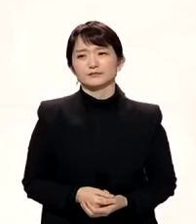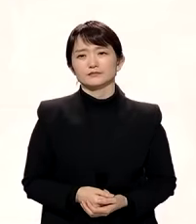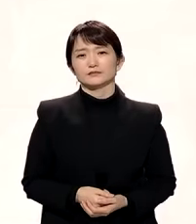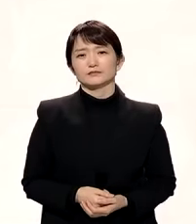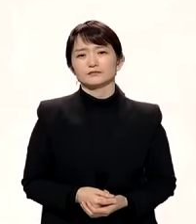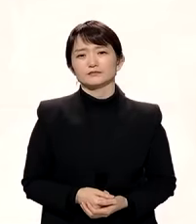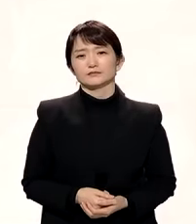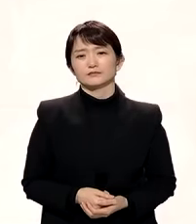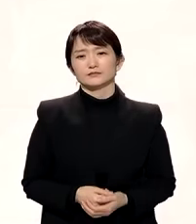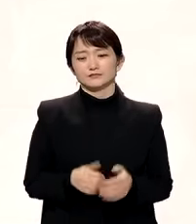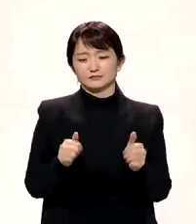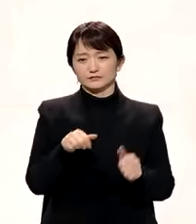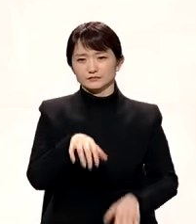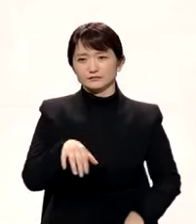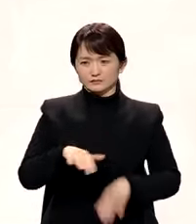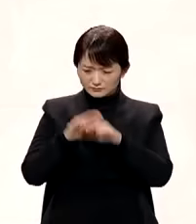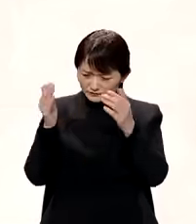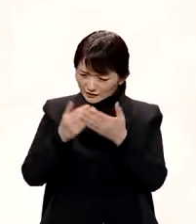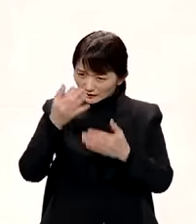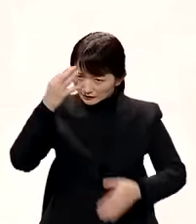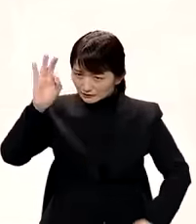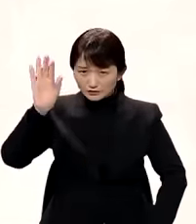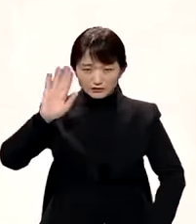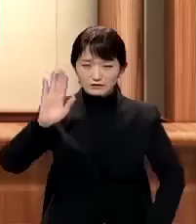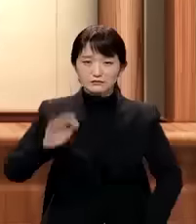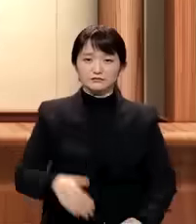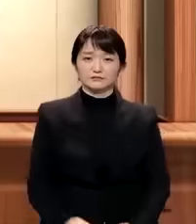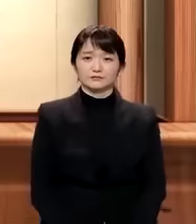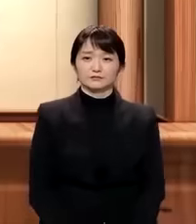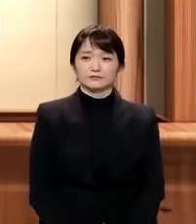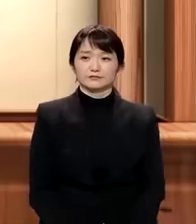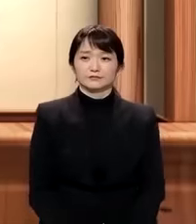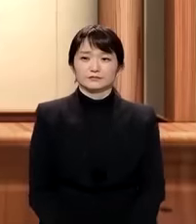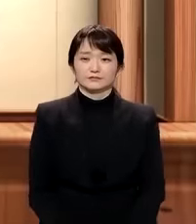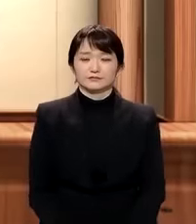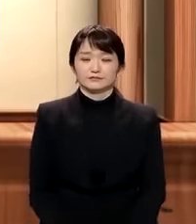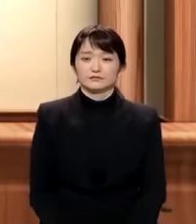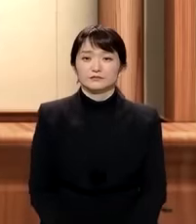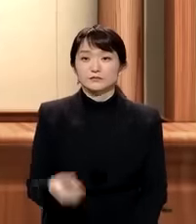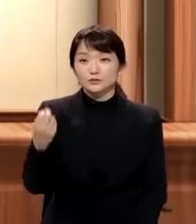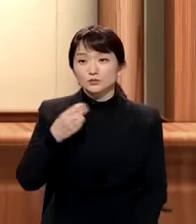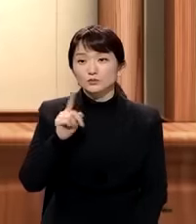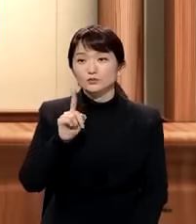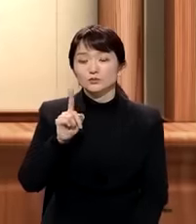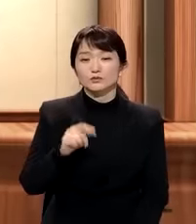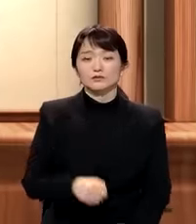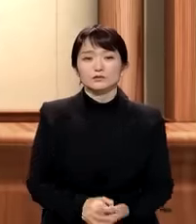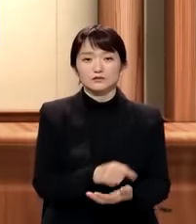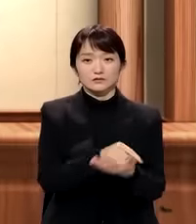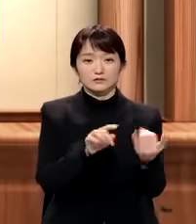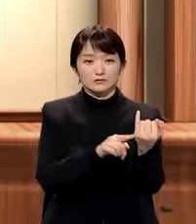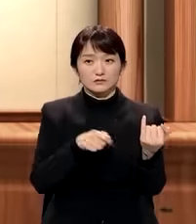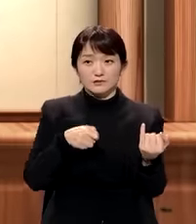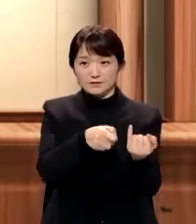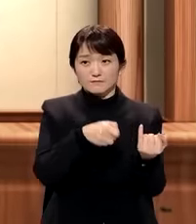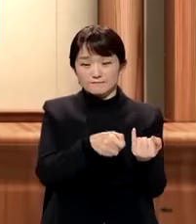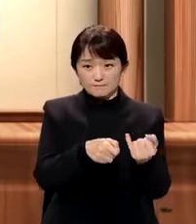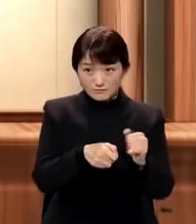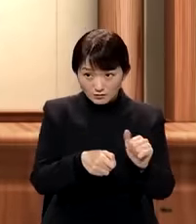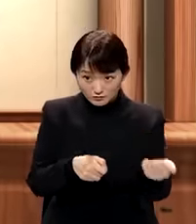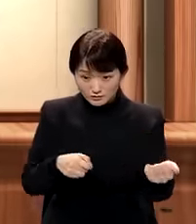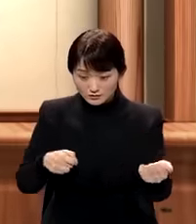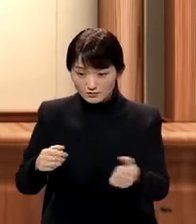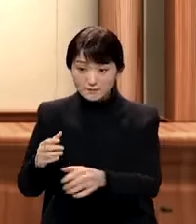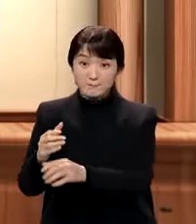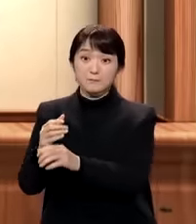늘어났는데 법원은 다 인정 안 했어요 그리고이 최씨가 또 뭐라 그랬냐면 피해자를 해치고 극단적인 선택을 하겠다라는